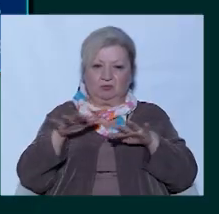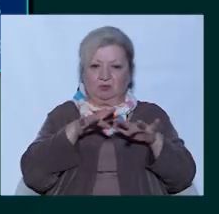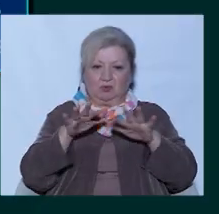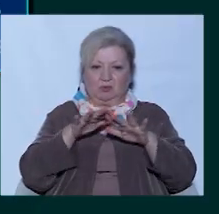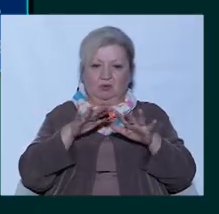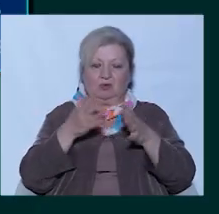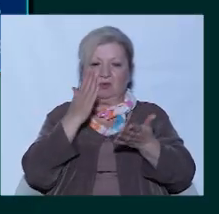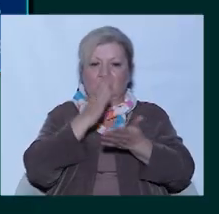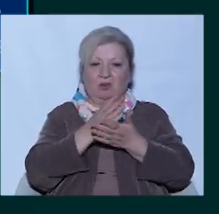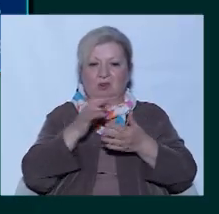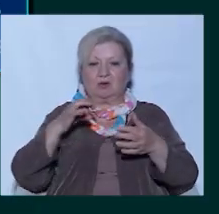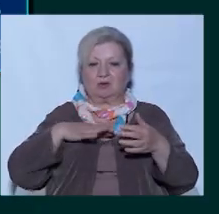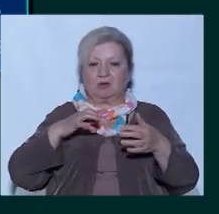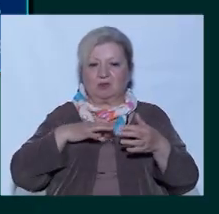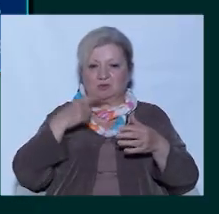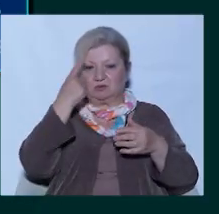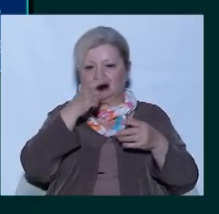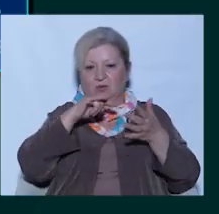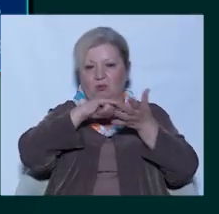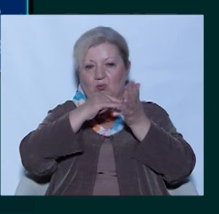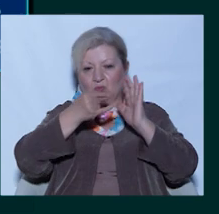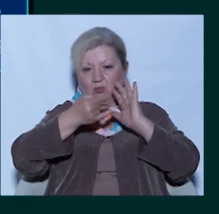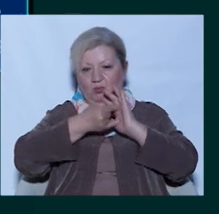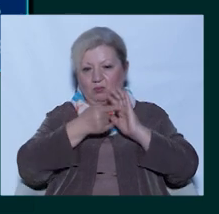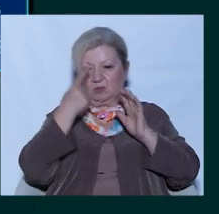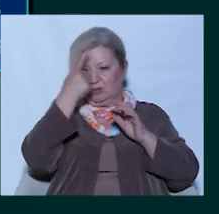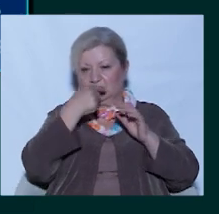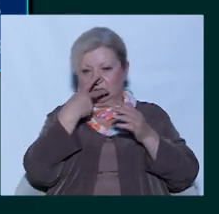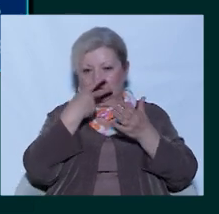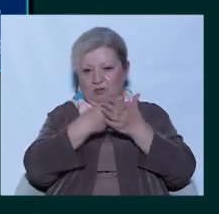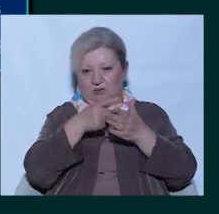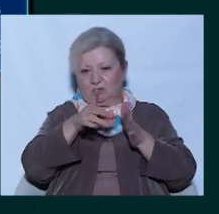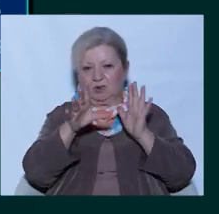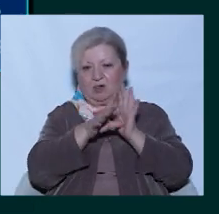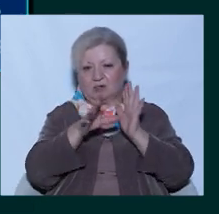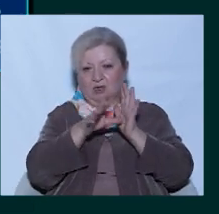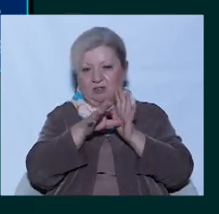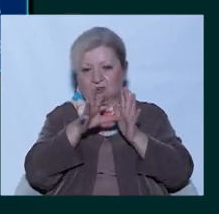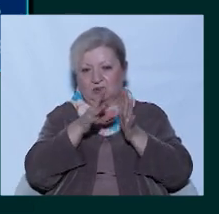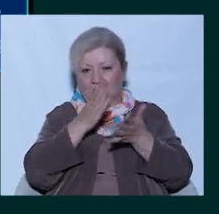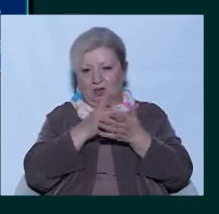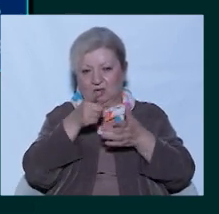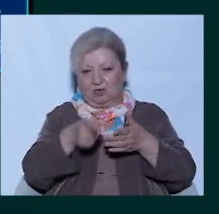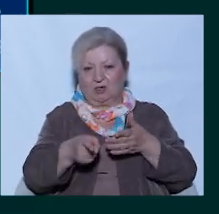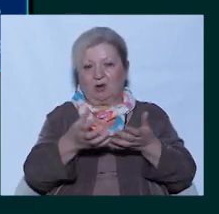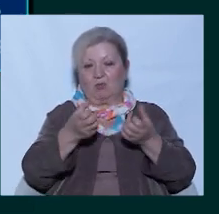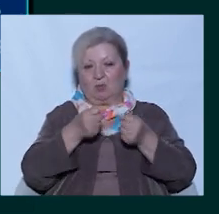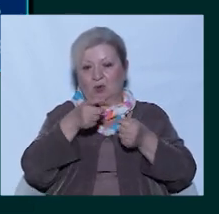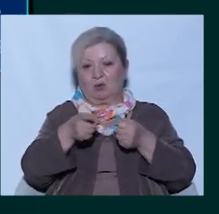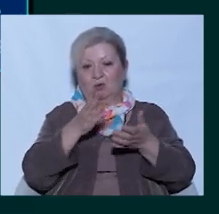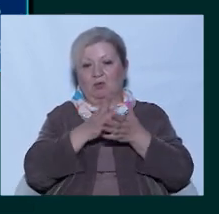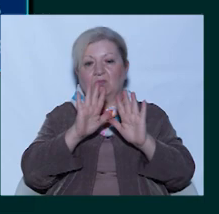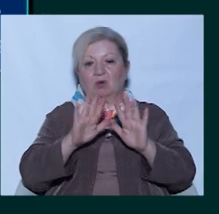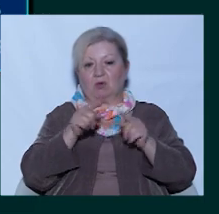თეთრი კუბიკის სახით პოტენციური ენერგია და მოცემულ მომენტში მხოლოდ ეს